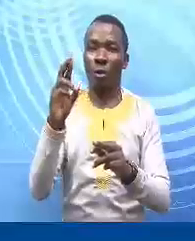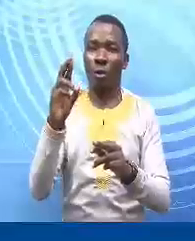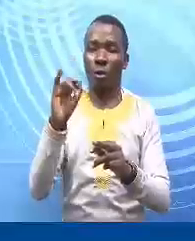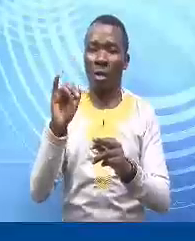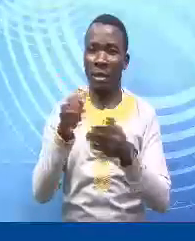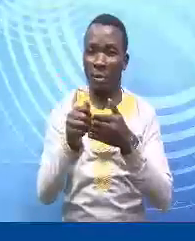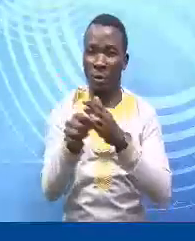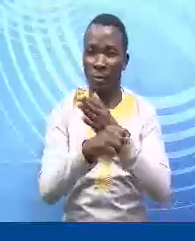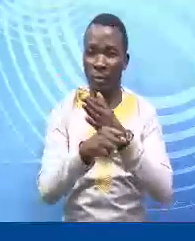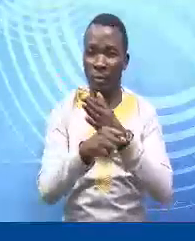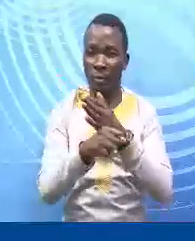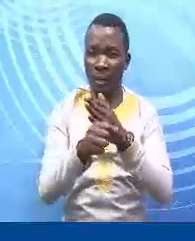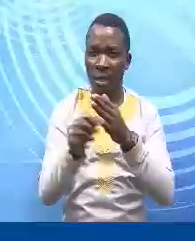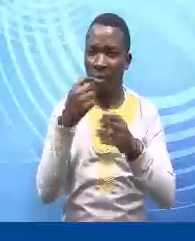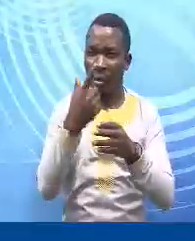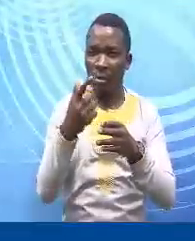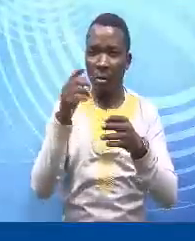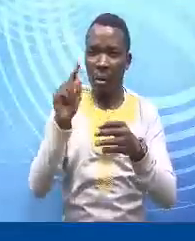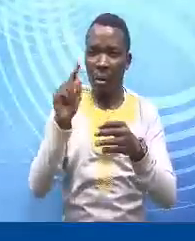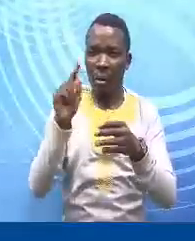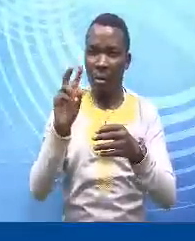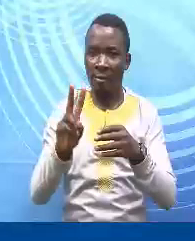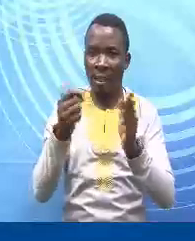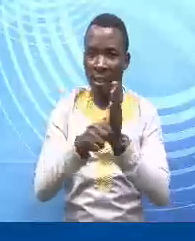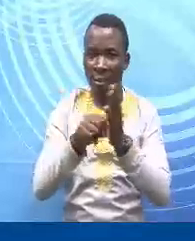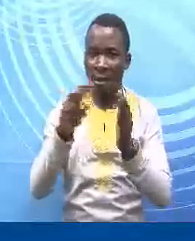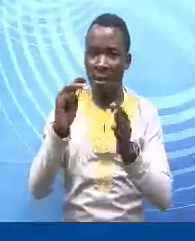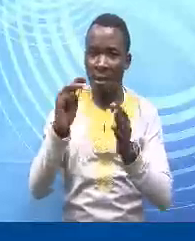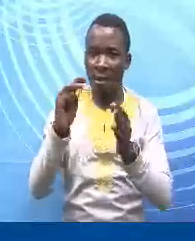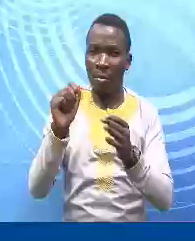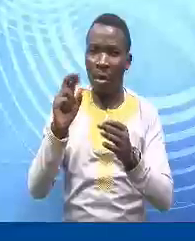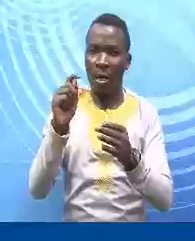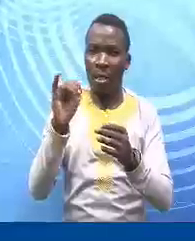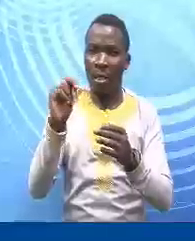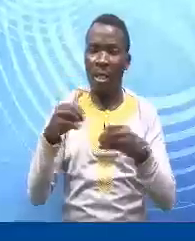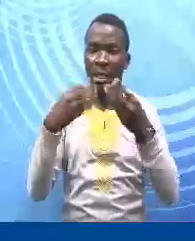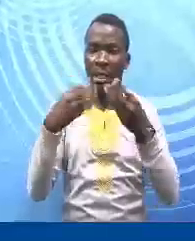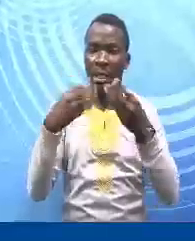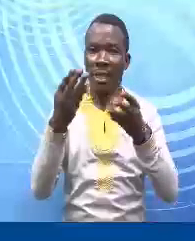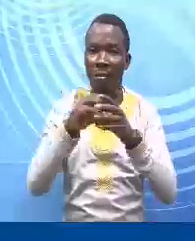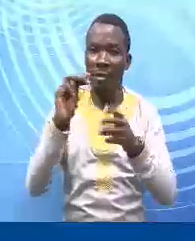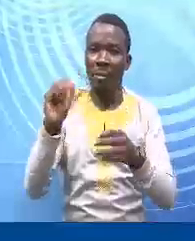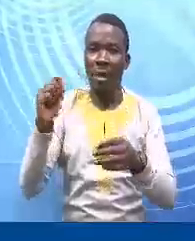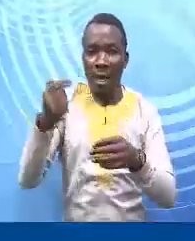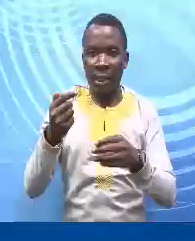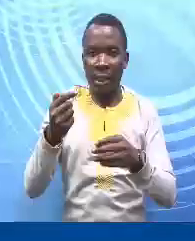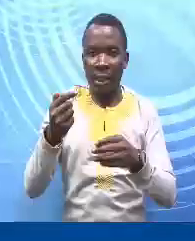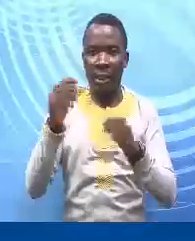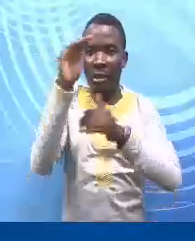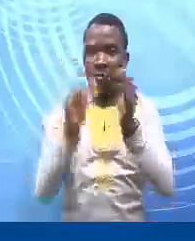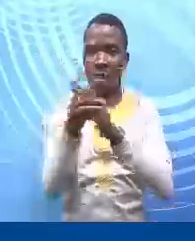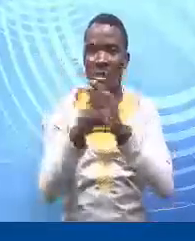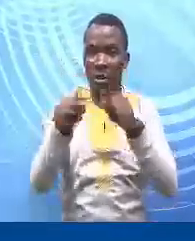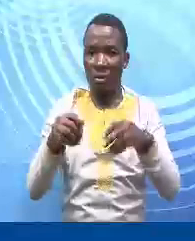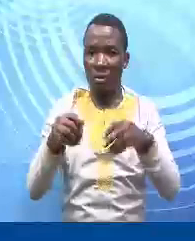Nyarugenge yabwiye BTN TV ko iki kibazo Marite yamaze kugitanga muri maje mu rwego rw'akarere kugira ngo kibe cyajya mu nkiko kibe cyakemuka